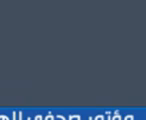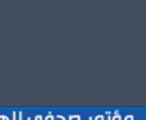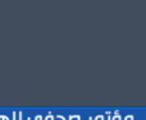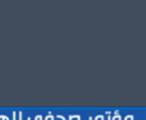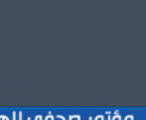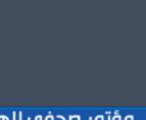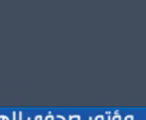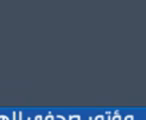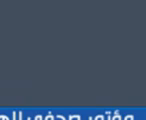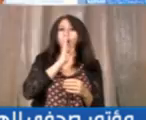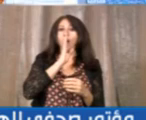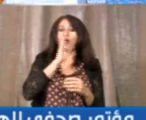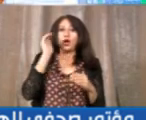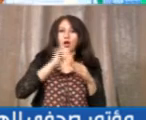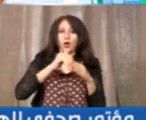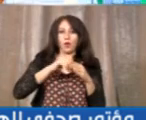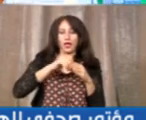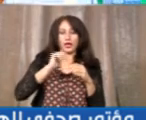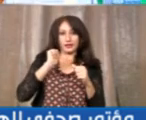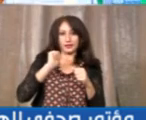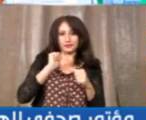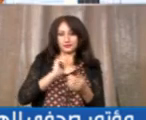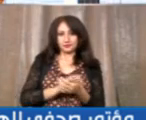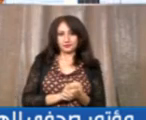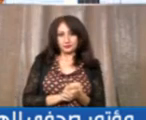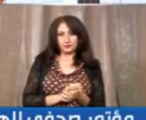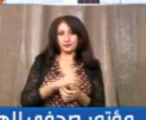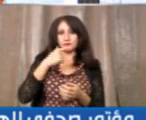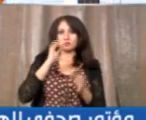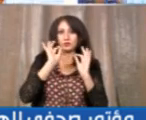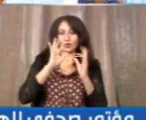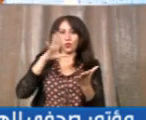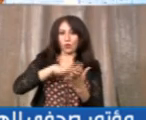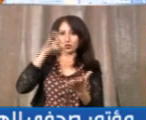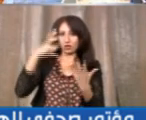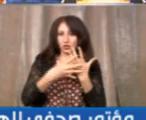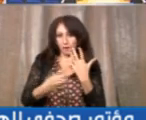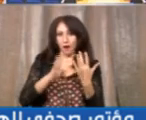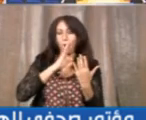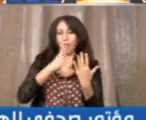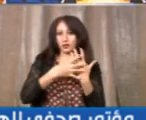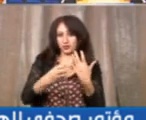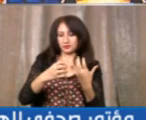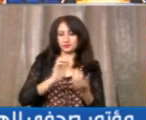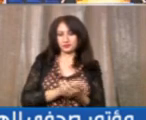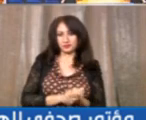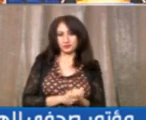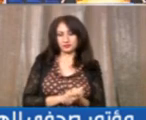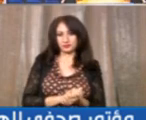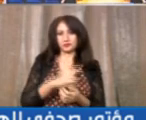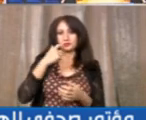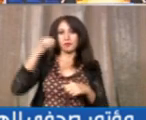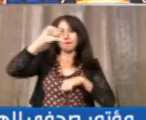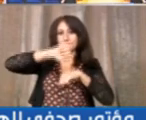دي اوراق العمليه الانتخابيه قدر المستطاع يعني بالاضافه للتاييدات والطباعه تم